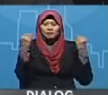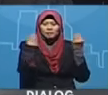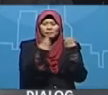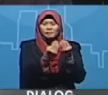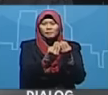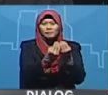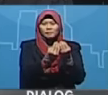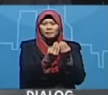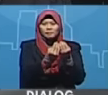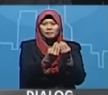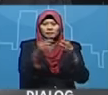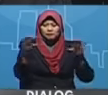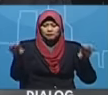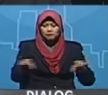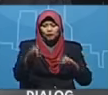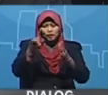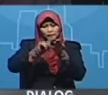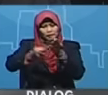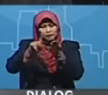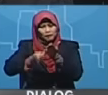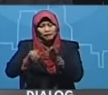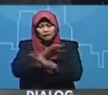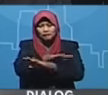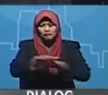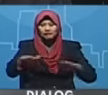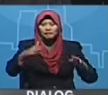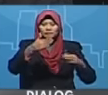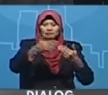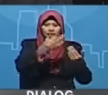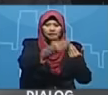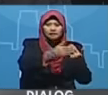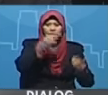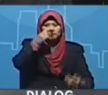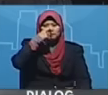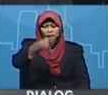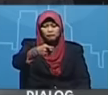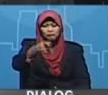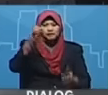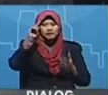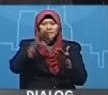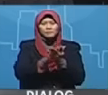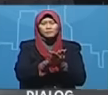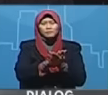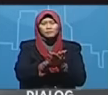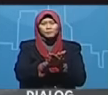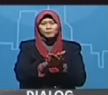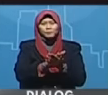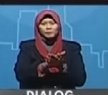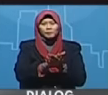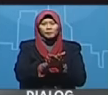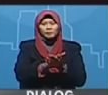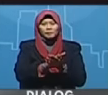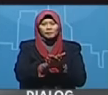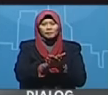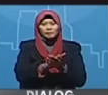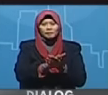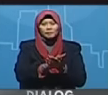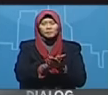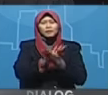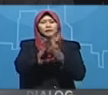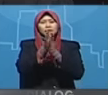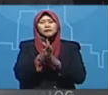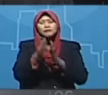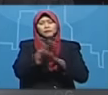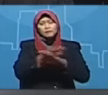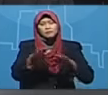ialah kita membuat semakan dan jangan mudah percaya. Jadi masyarakat kita seperti yang disebutkan tadi, mudah percaya. Yeah. Ha, jadi